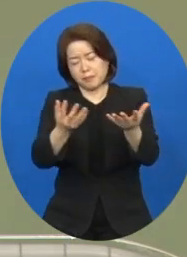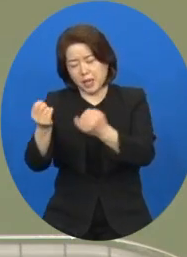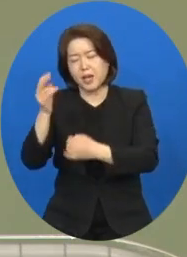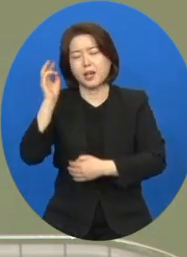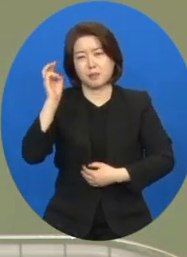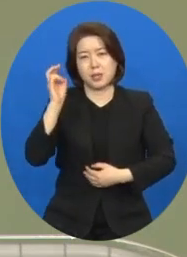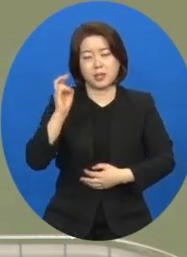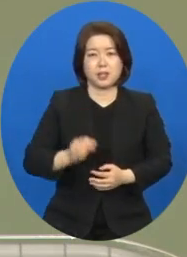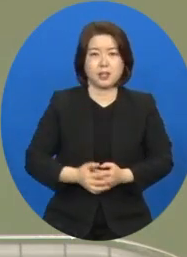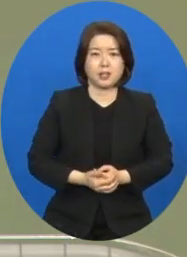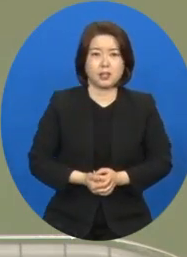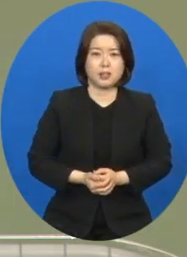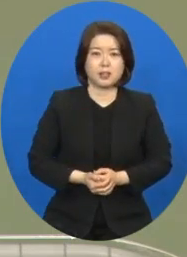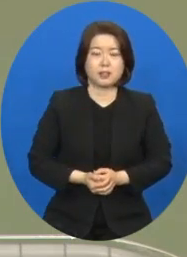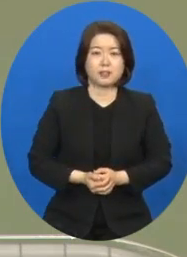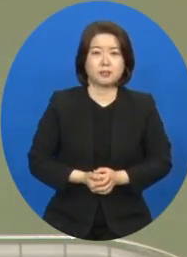거예요.